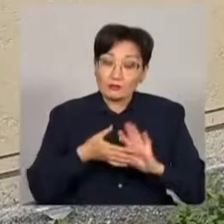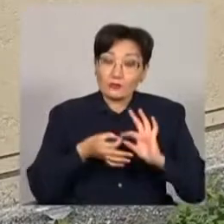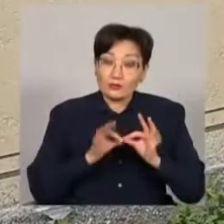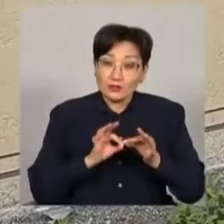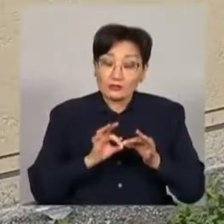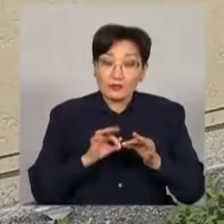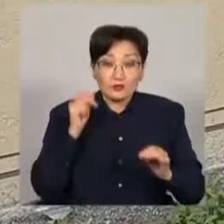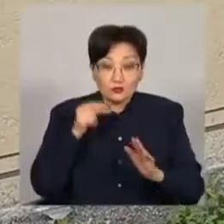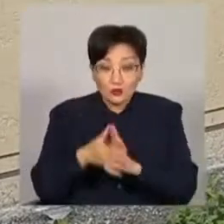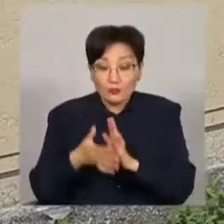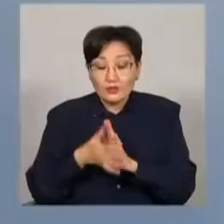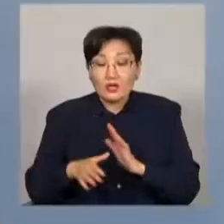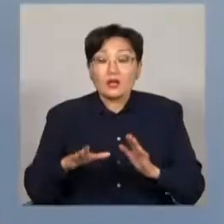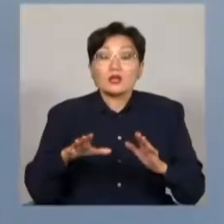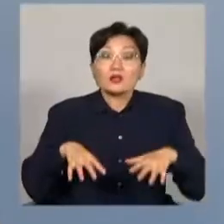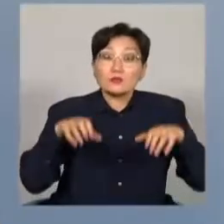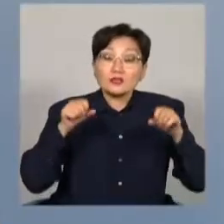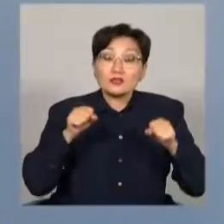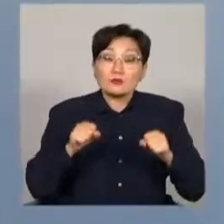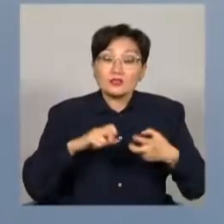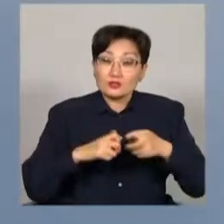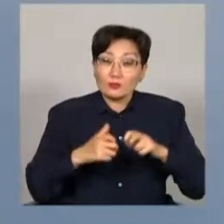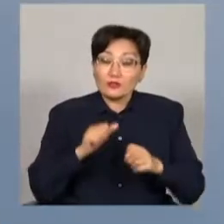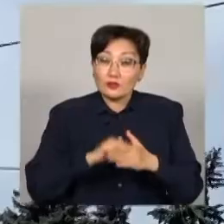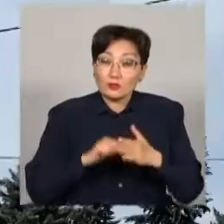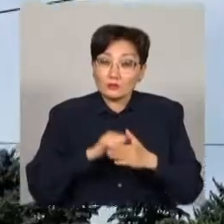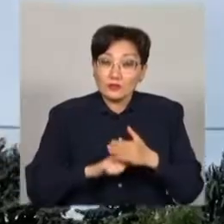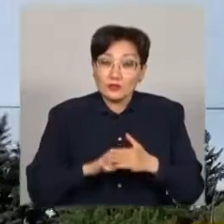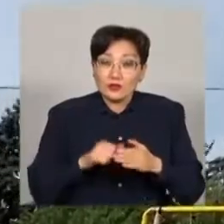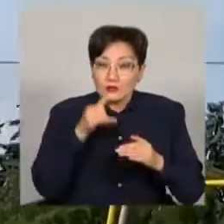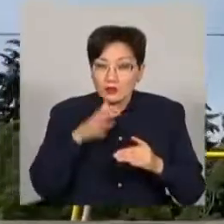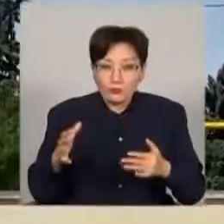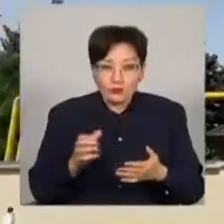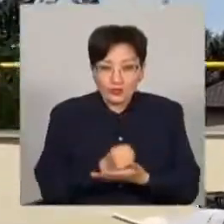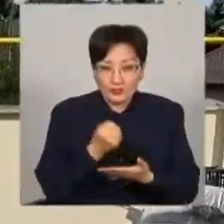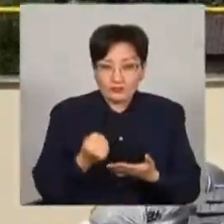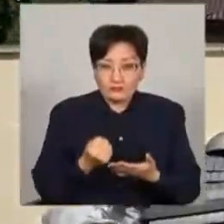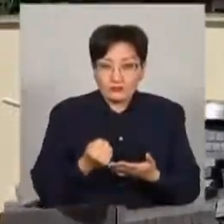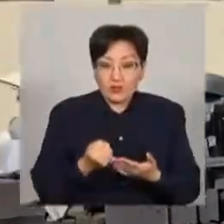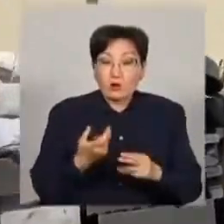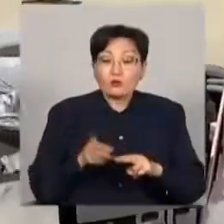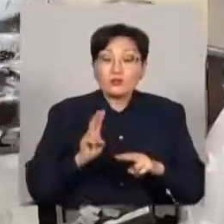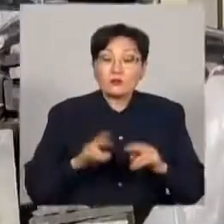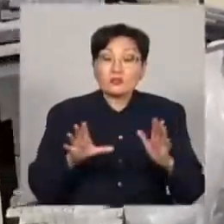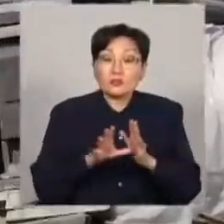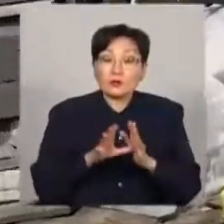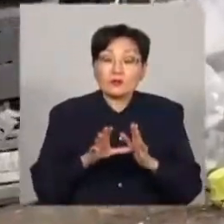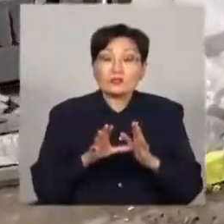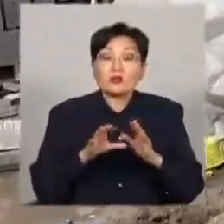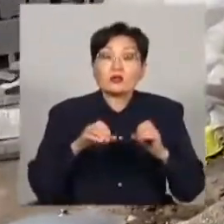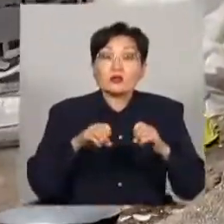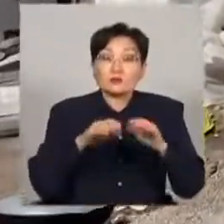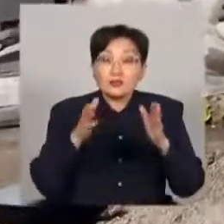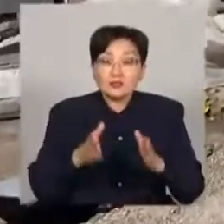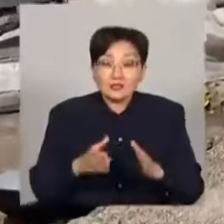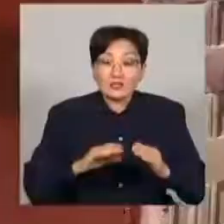мән-жайына қанықты. Тұрғындар жарық сөніп қалған кездері ақаудың себебін анықтай алмай азарда безер боламыз дейді. Өйткені электр тарататын құрылғы